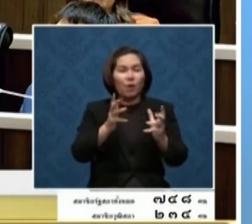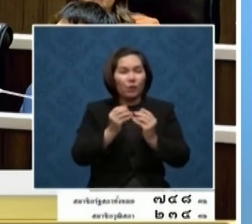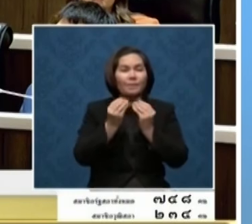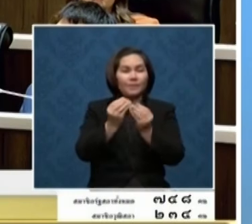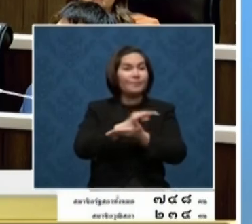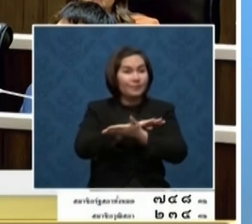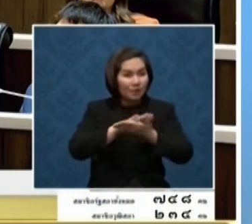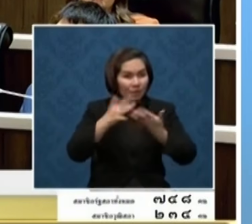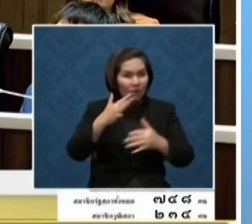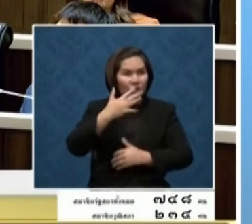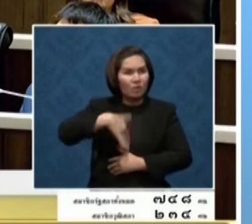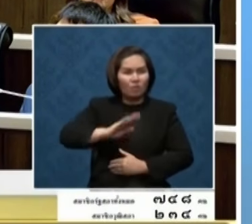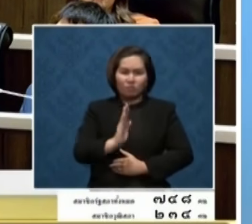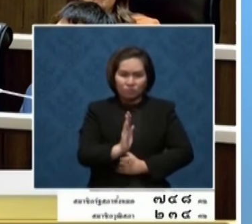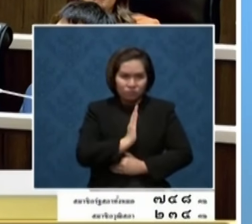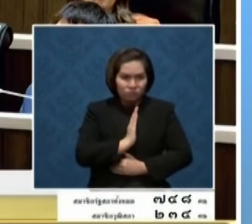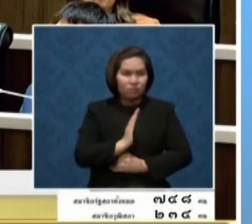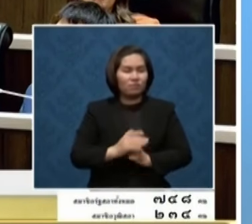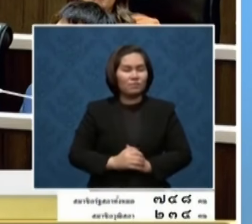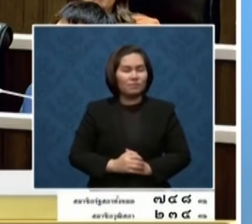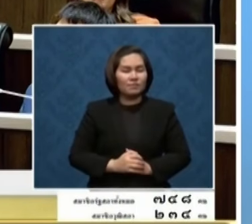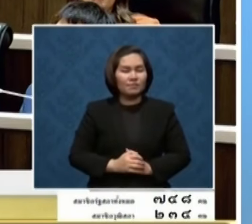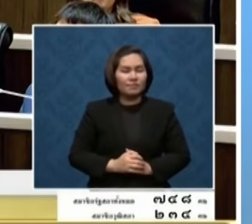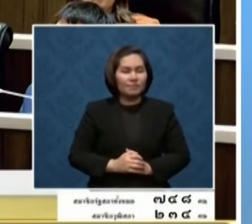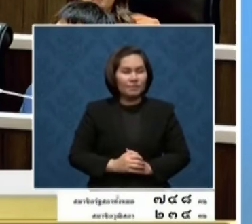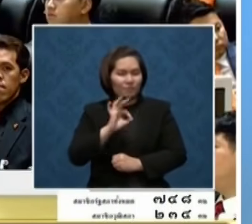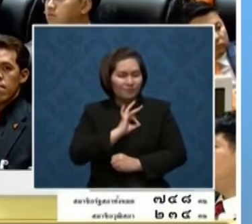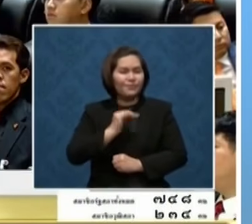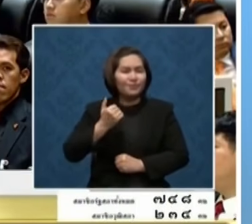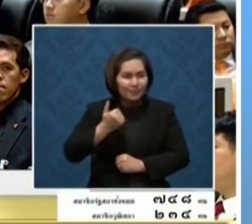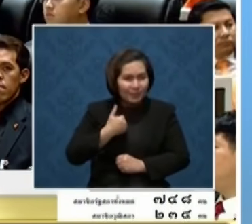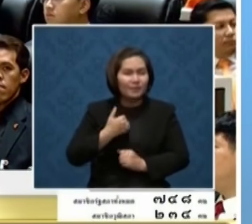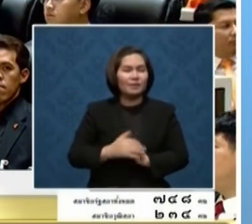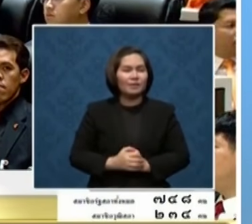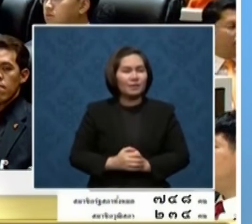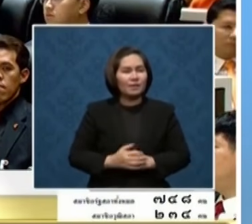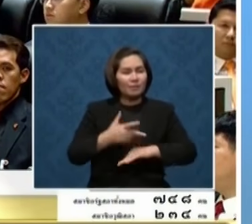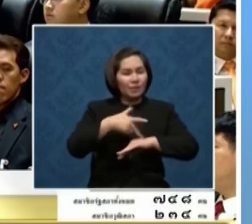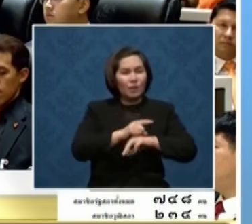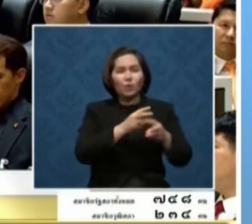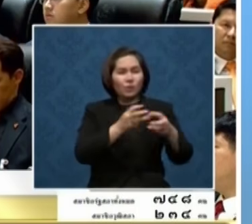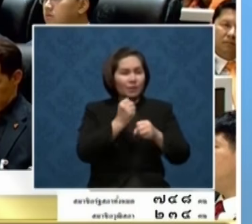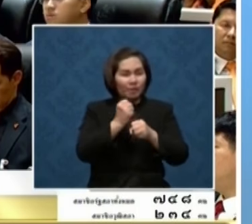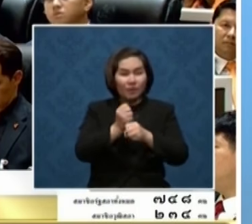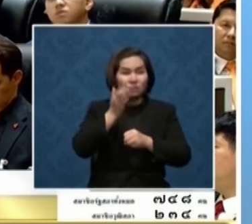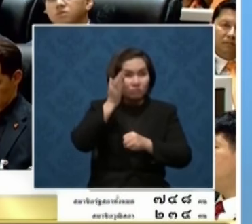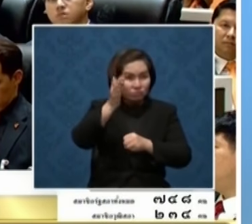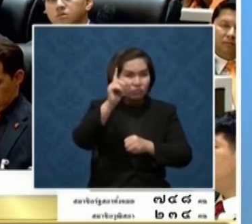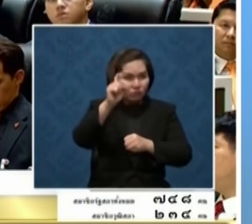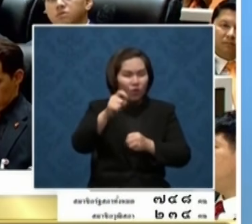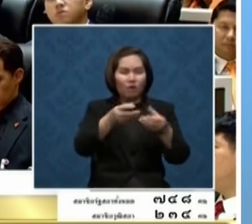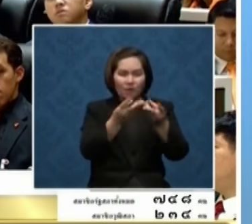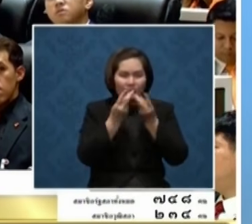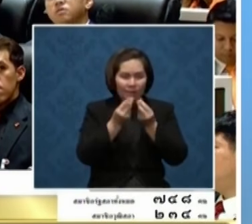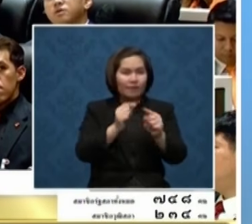ม่ได้พูดเรื่องนี้เลยข้อบังคับ41คือก็พูดนั่นแหละแต่ว่าไปเอาคลิปมาเป็นคลิปเก่าเมื่อสักครู่ฟังไปละแต่ว่าขอฟังอีกทีนึง